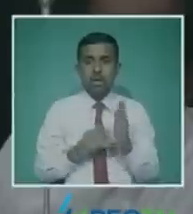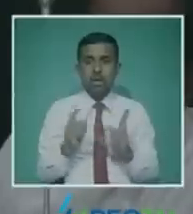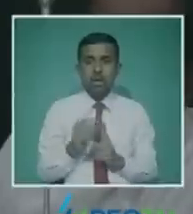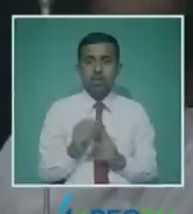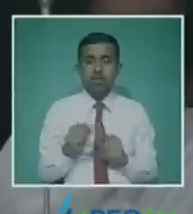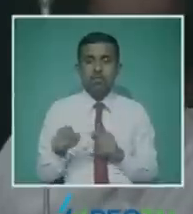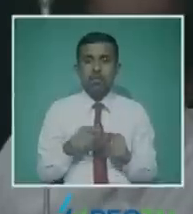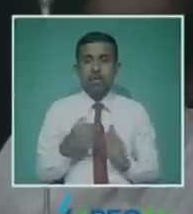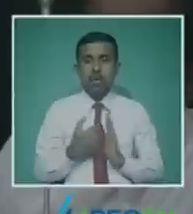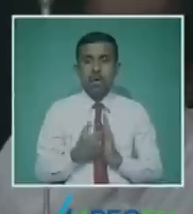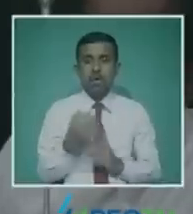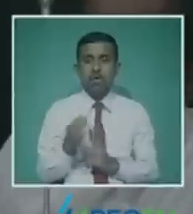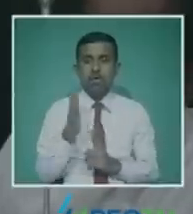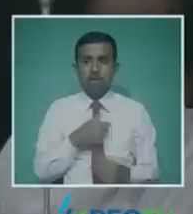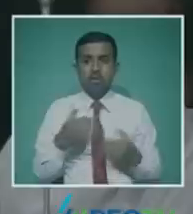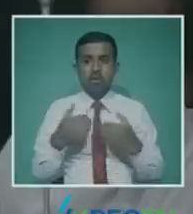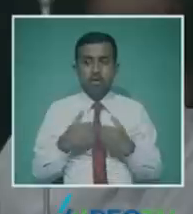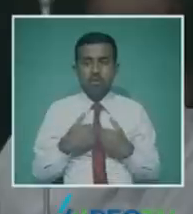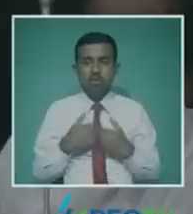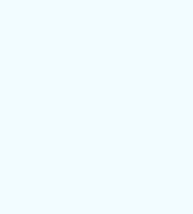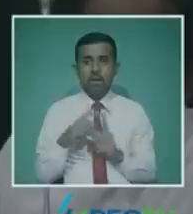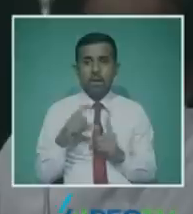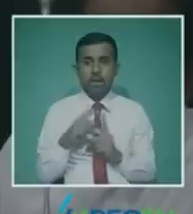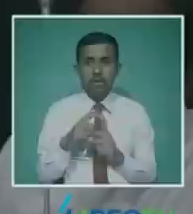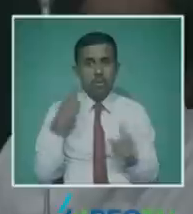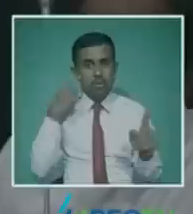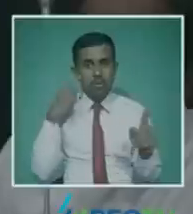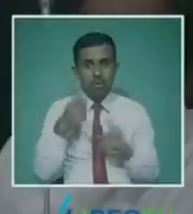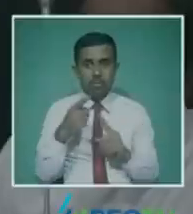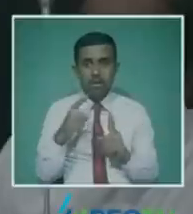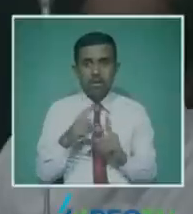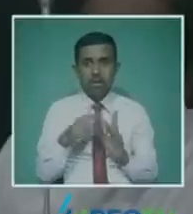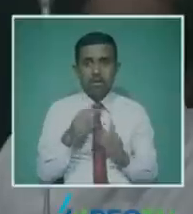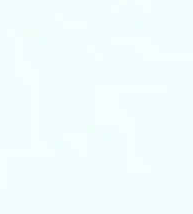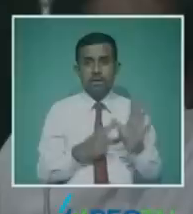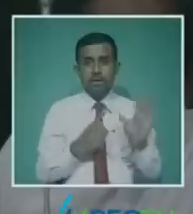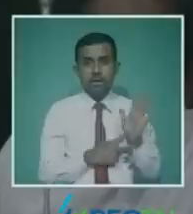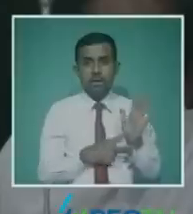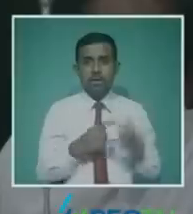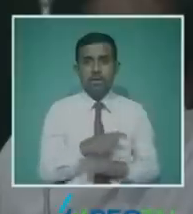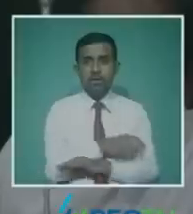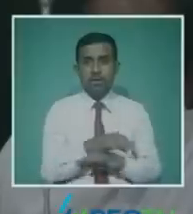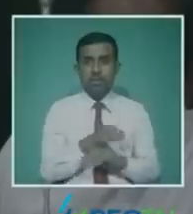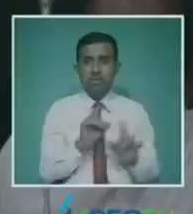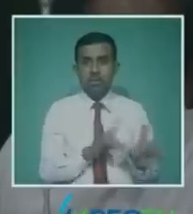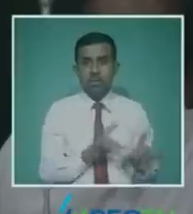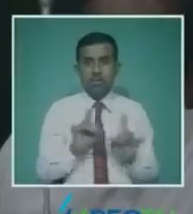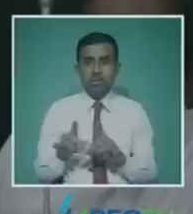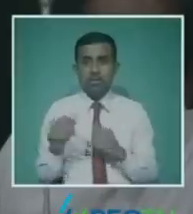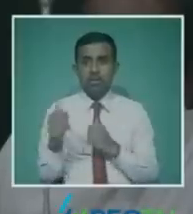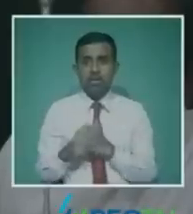හැටියට අතිගරු ජනාධිපතිතුමාගේ නායකත්වයෙන් අධ්‍යාපනය සඳහා ඩිජිටල් අධ්‍යාපන ප්‍රතිපත්තියක් එහා සමගාමීව ගොඩනැගීම